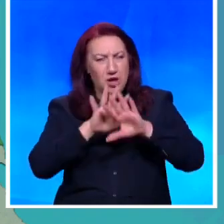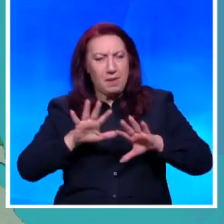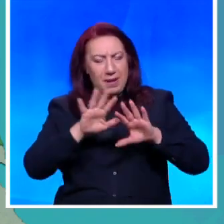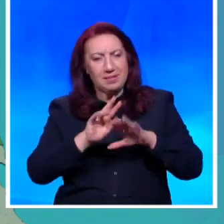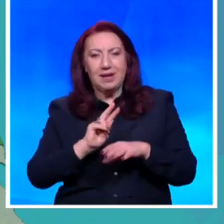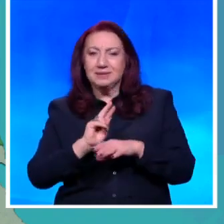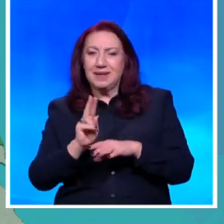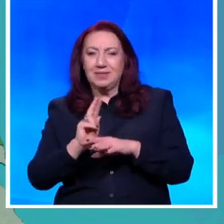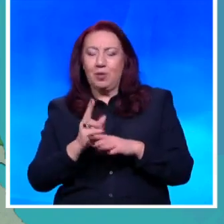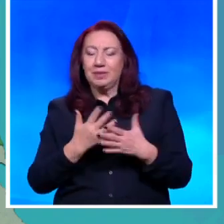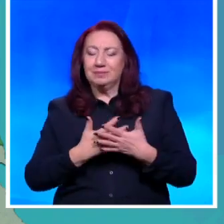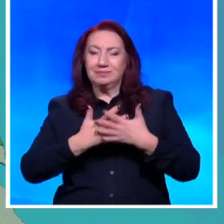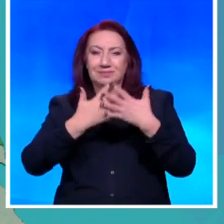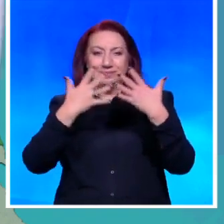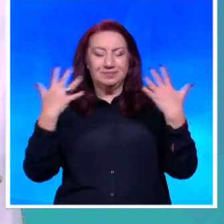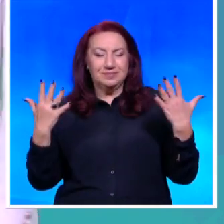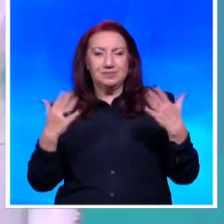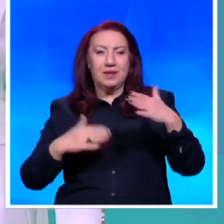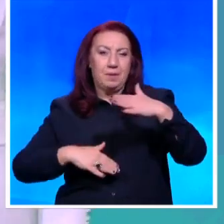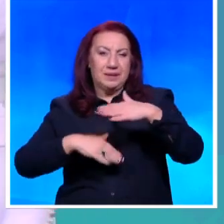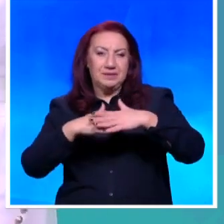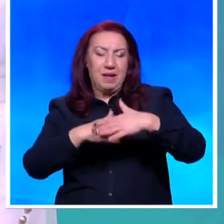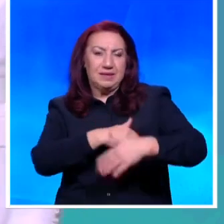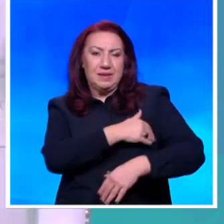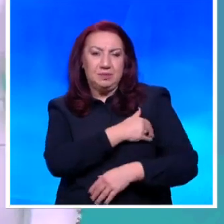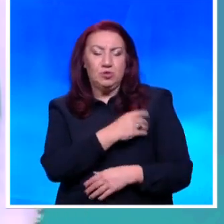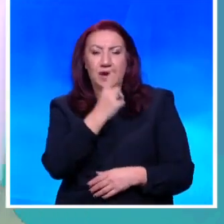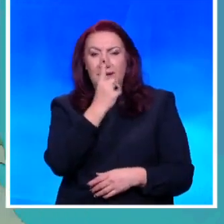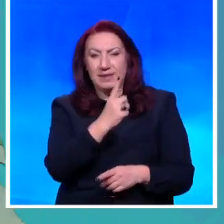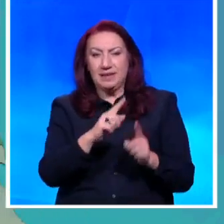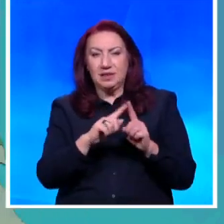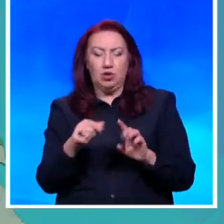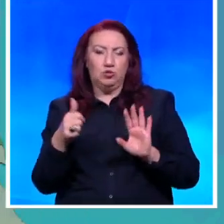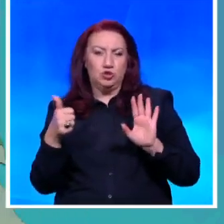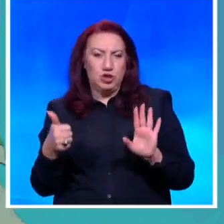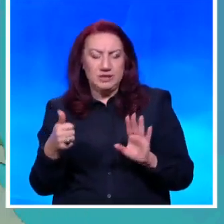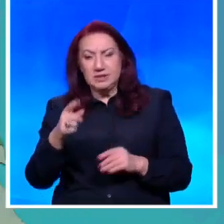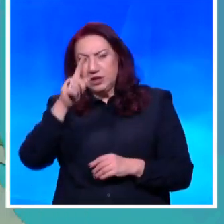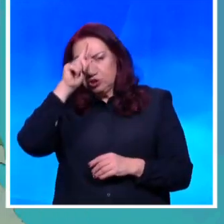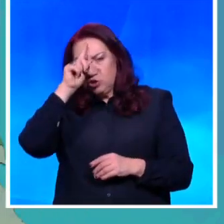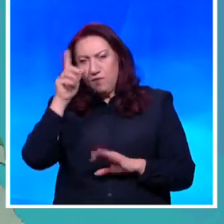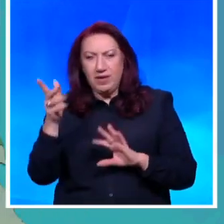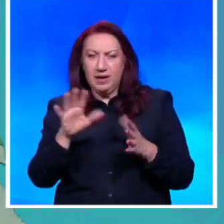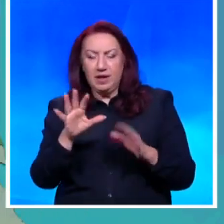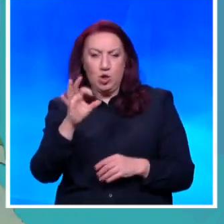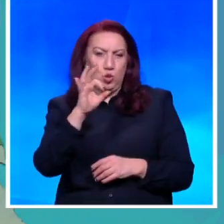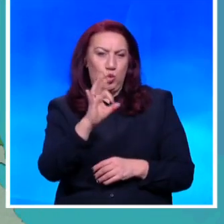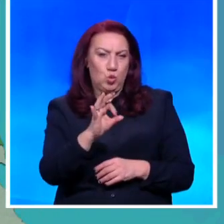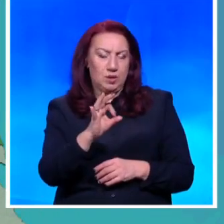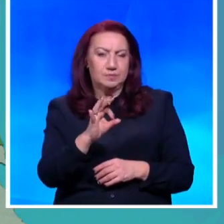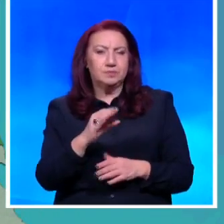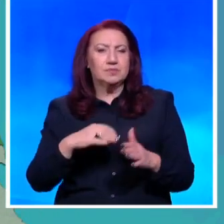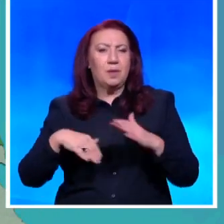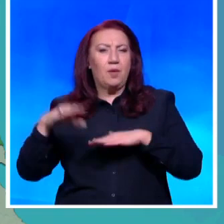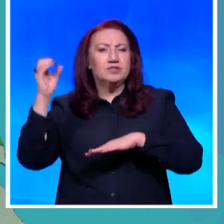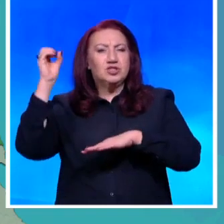подобрява. Максималните температури ще бъдат предимно между 1 и 6 градуса. В София максимална около 0. Предимно